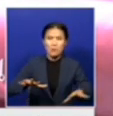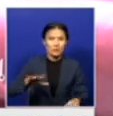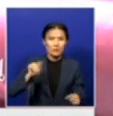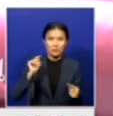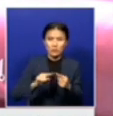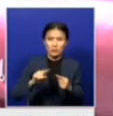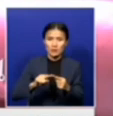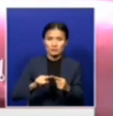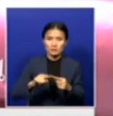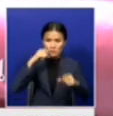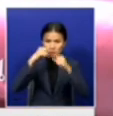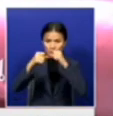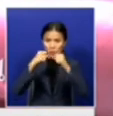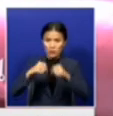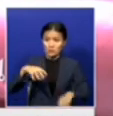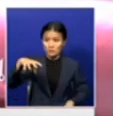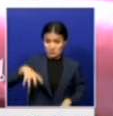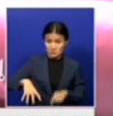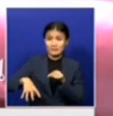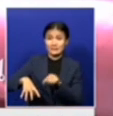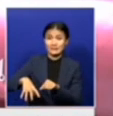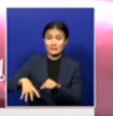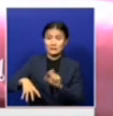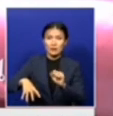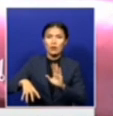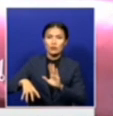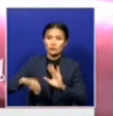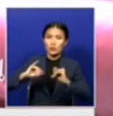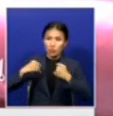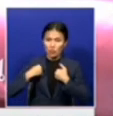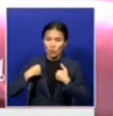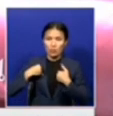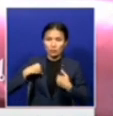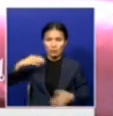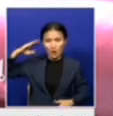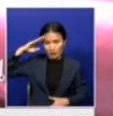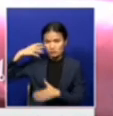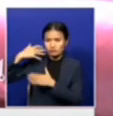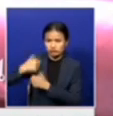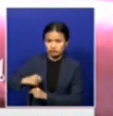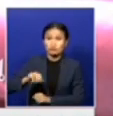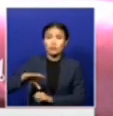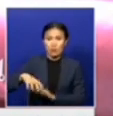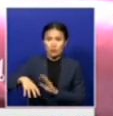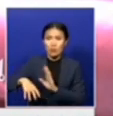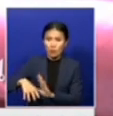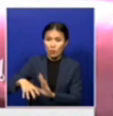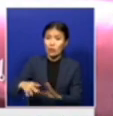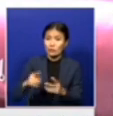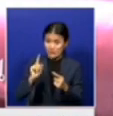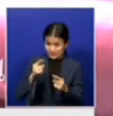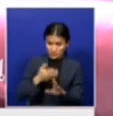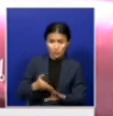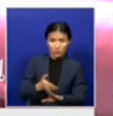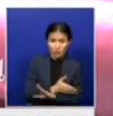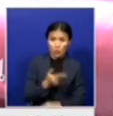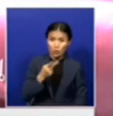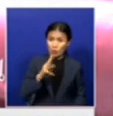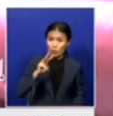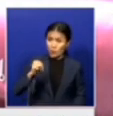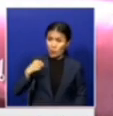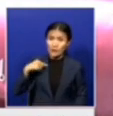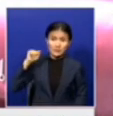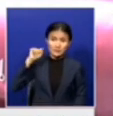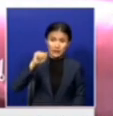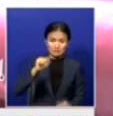ดต่อมติครม.ที่ห้ามจัดกิจกรรมดังกล่าวนะครับเป็นผลให้มีนักท่องเที่ยวต่างชาติเข้าไปแออัดแล้